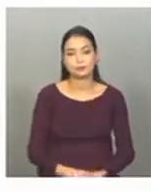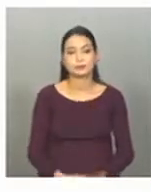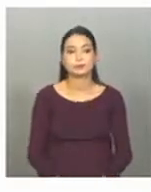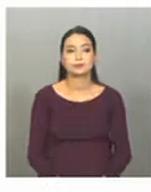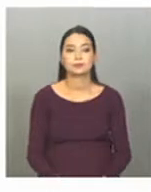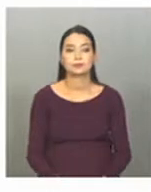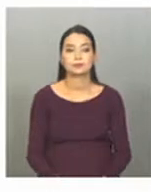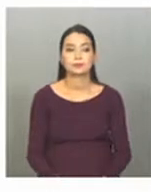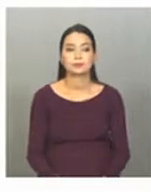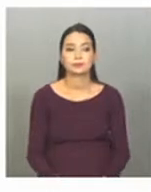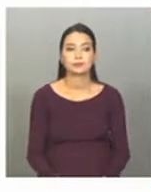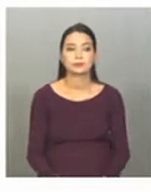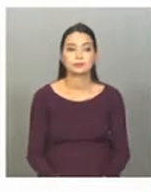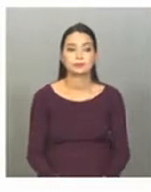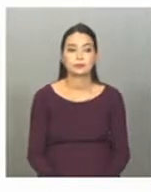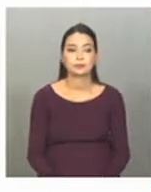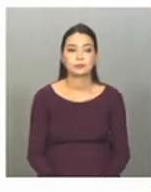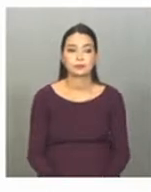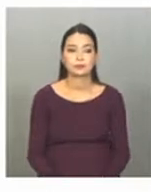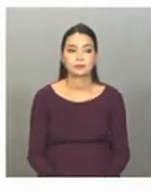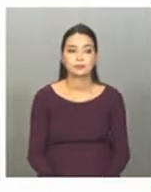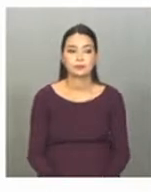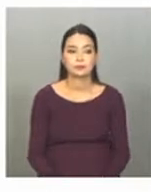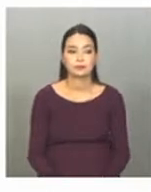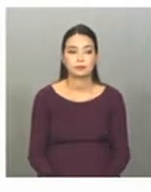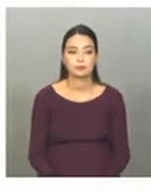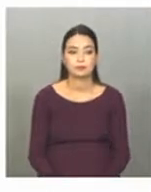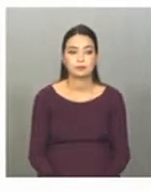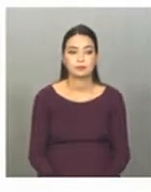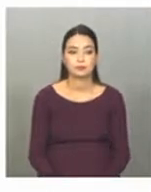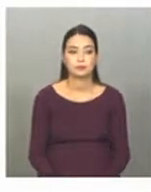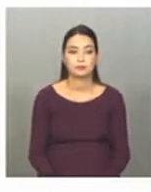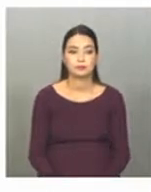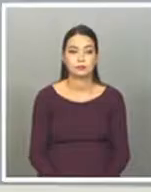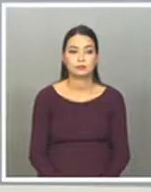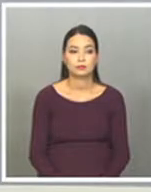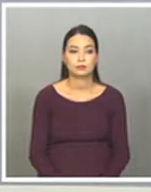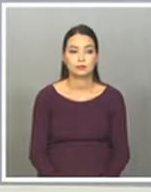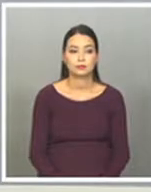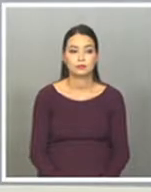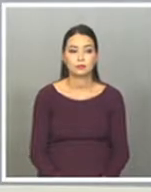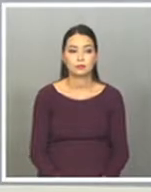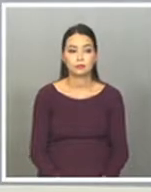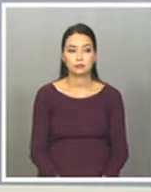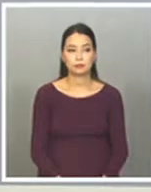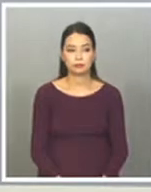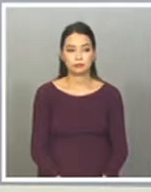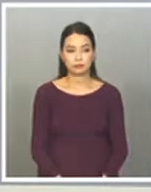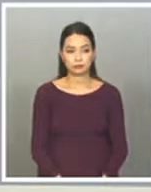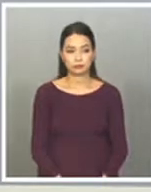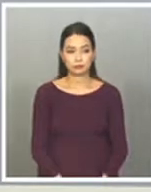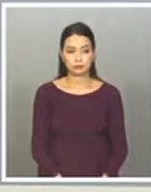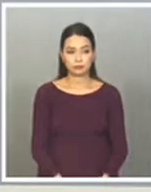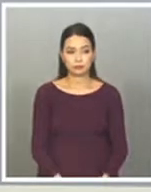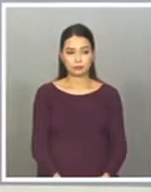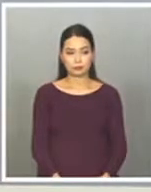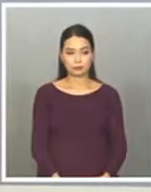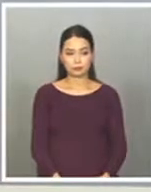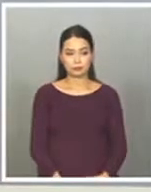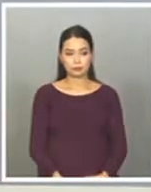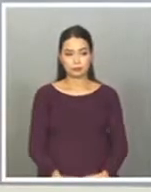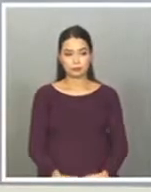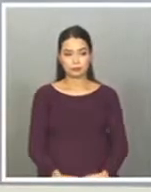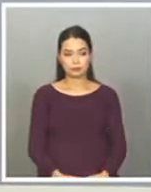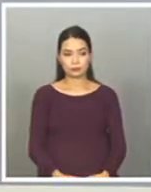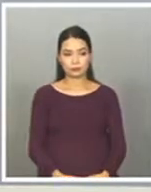кезде қалатыны алымында 2 көбейтілген а-ның 3-тен 1 дәрісі бөлімінде а-ның 3-тен 1 дәрісі қосылған б-ның